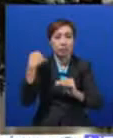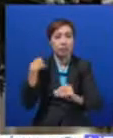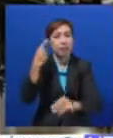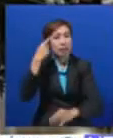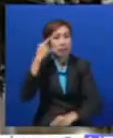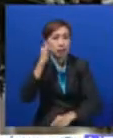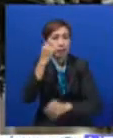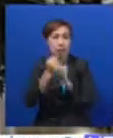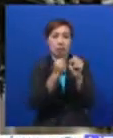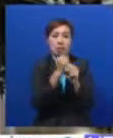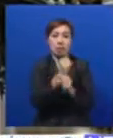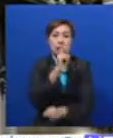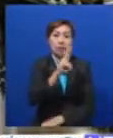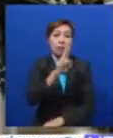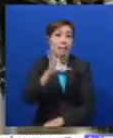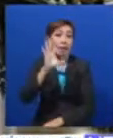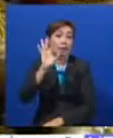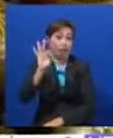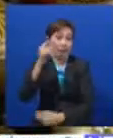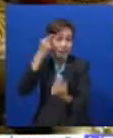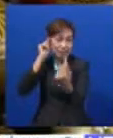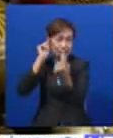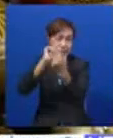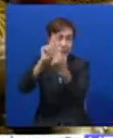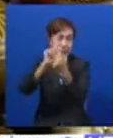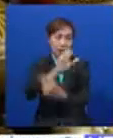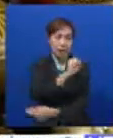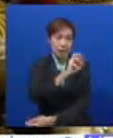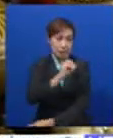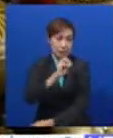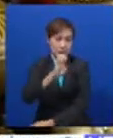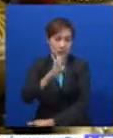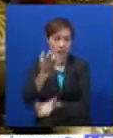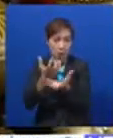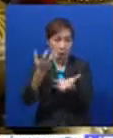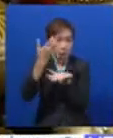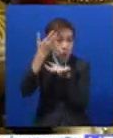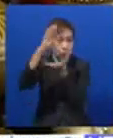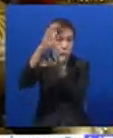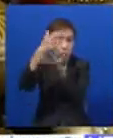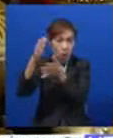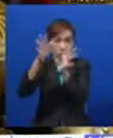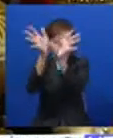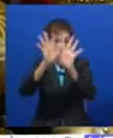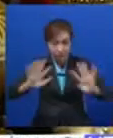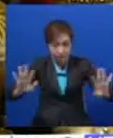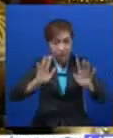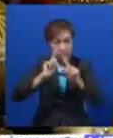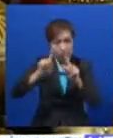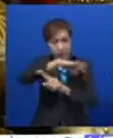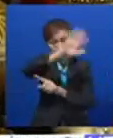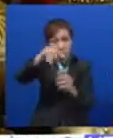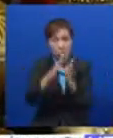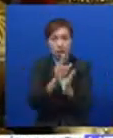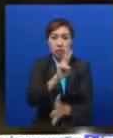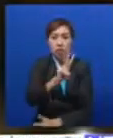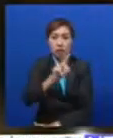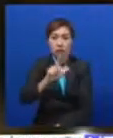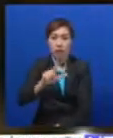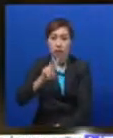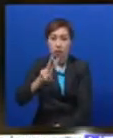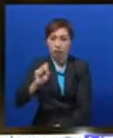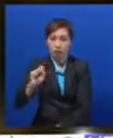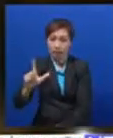ว่าในปี2559กลุ่ม SME จะต้องส่งออกไปยังอาเซียนได้กว่า 2,200,000 ล้านบาทค่ะ